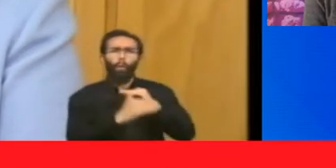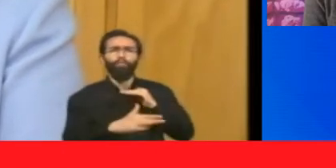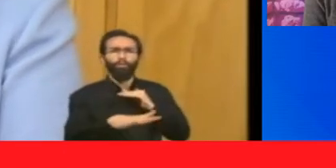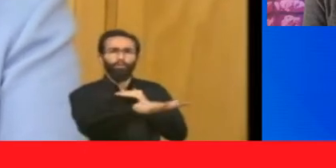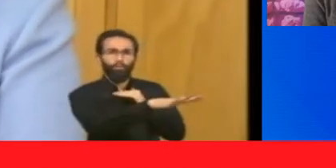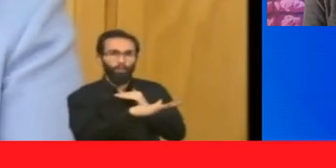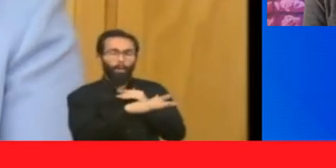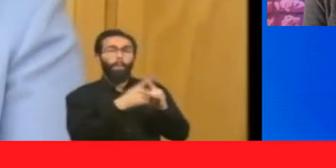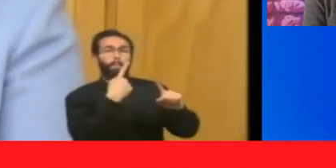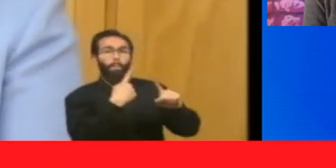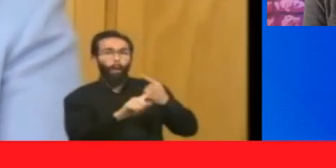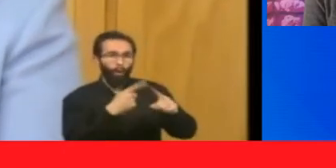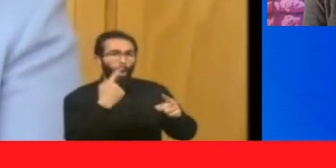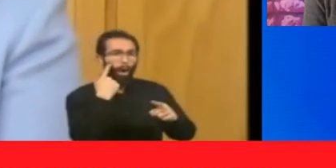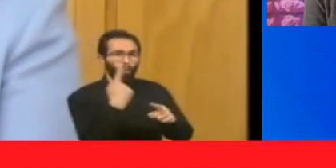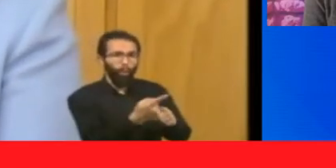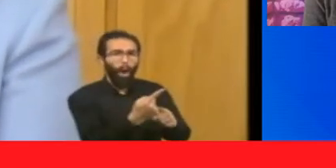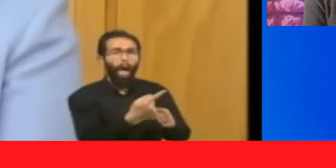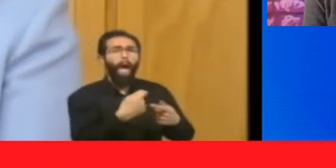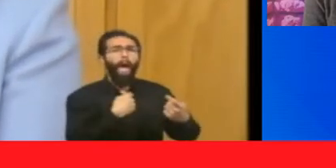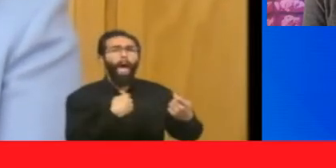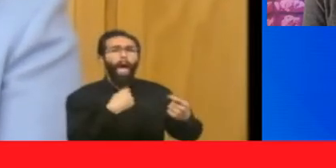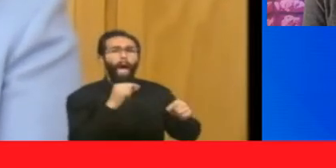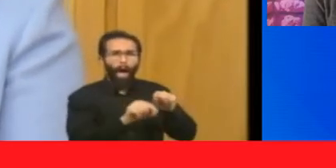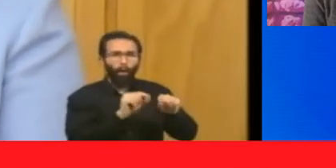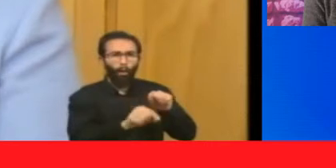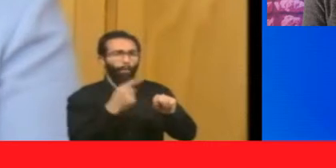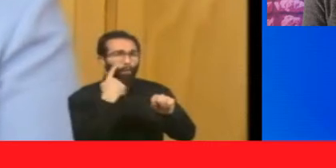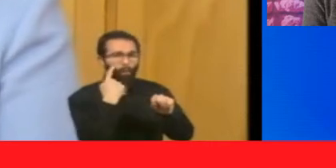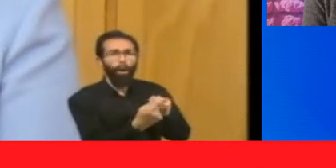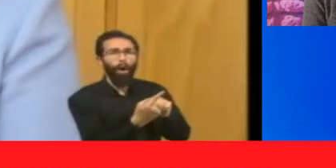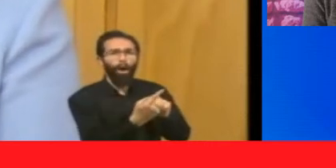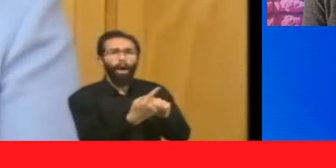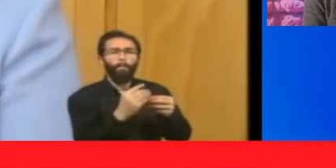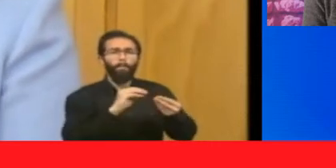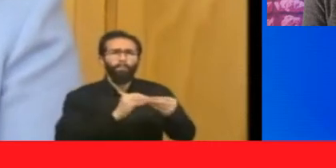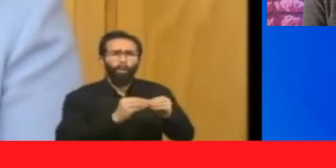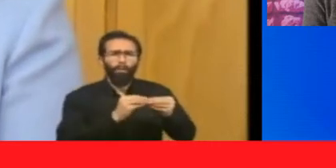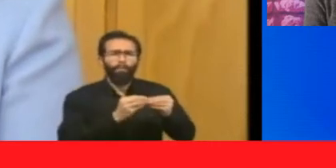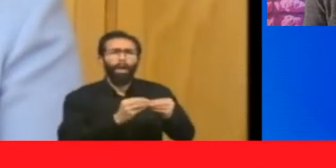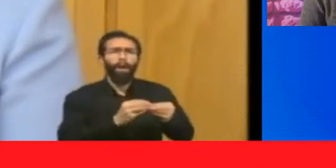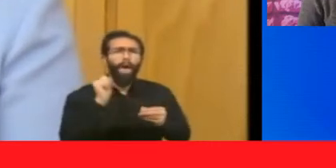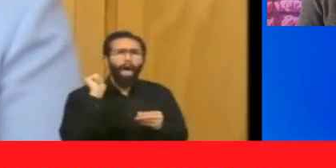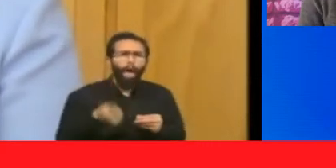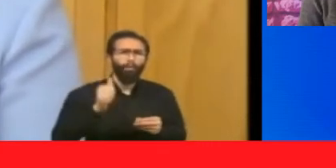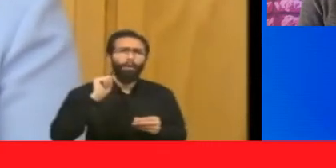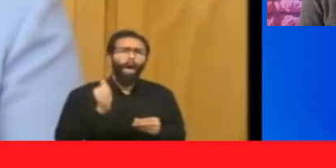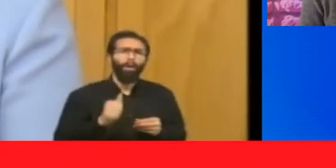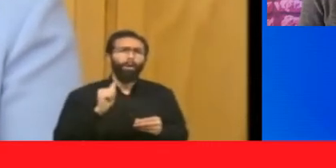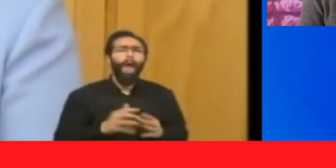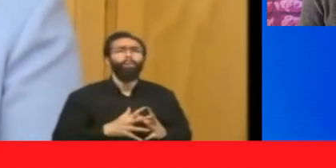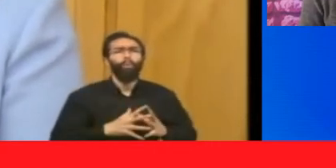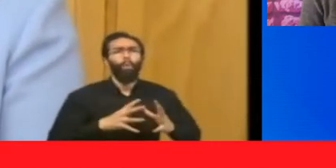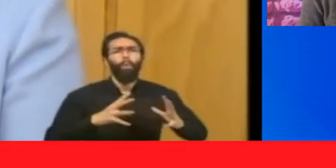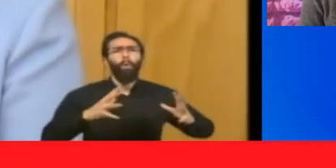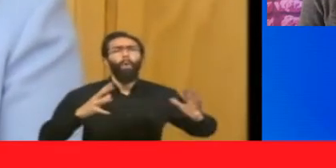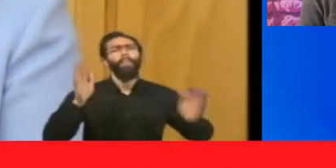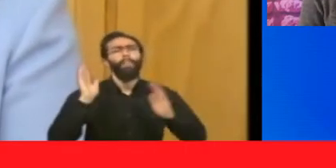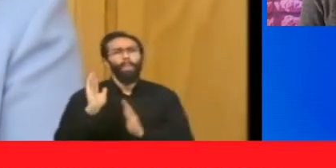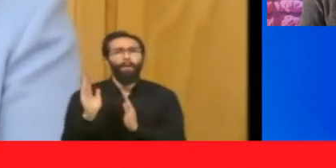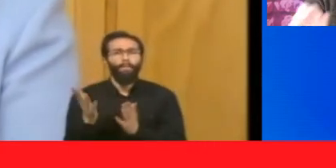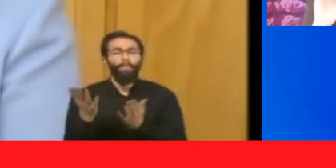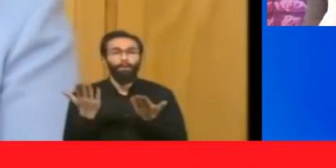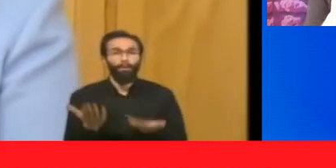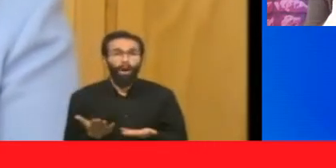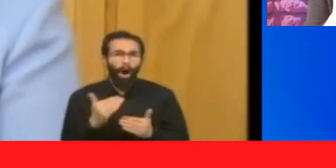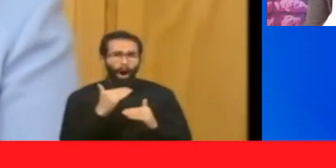ve iktisadi alanda yaşanan sorunları her gün daha da derinleştirdiğini görüyoruz.